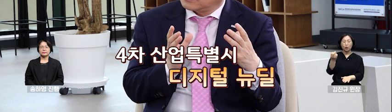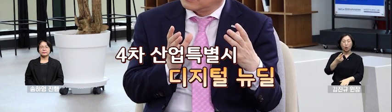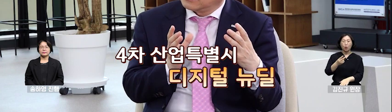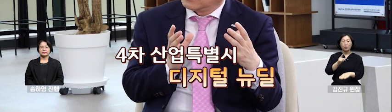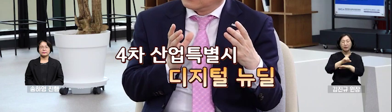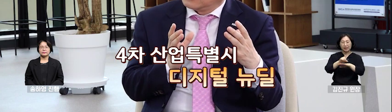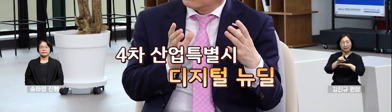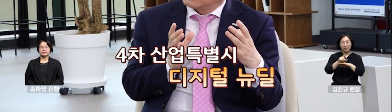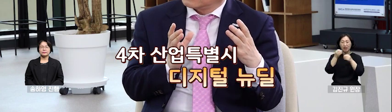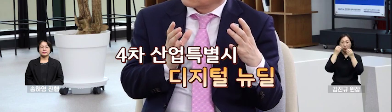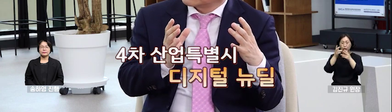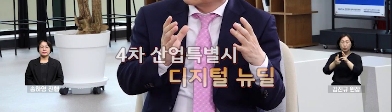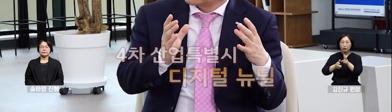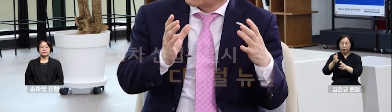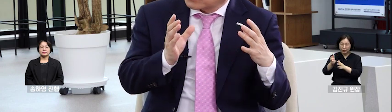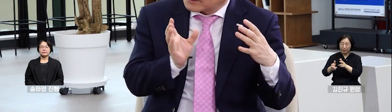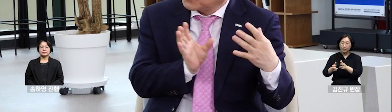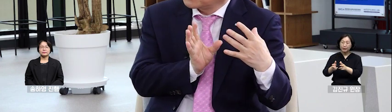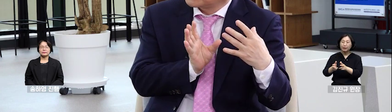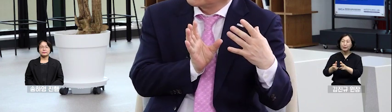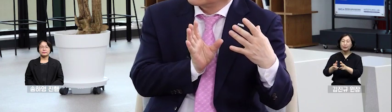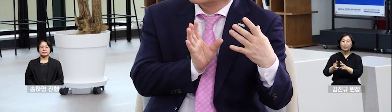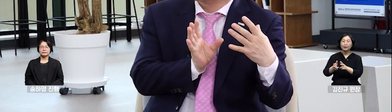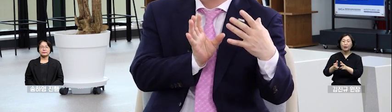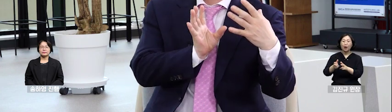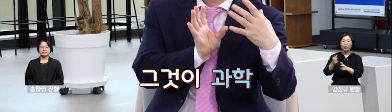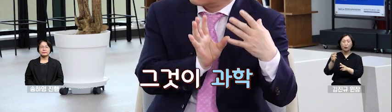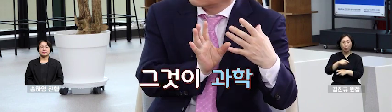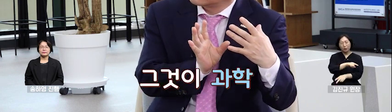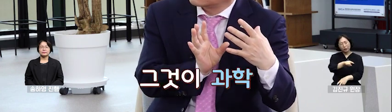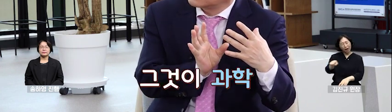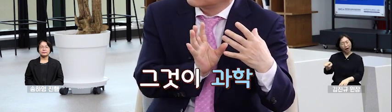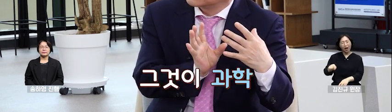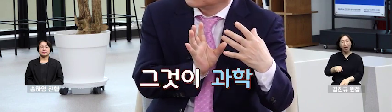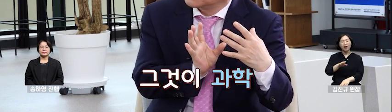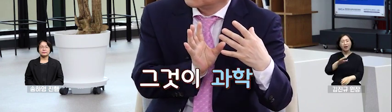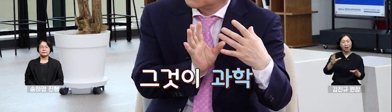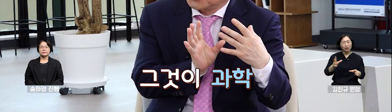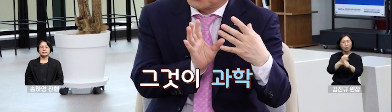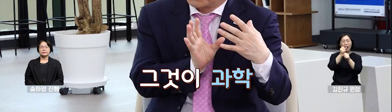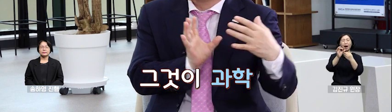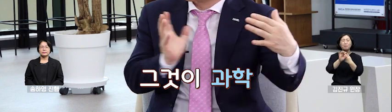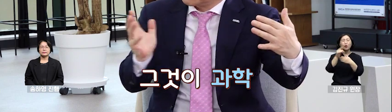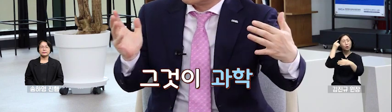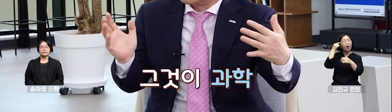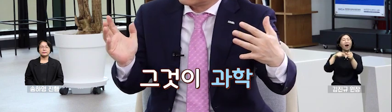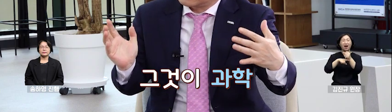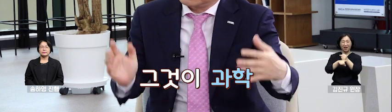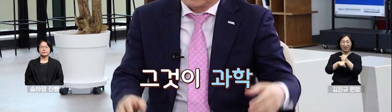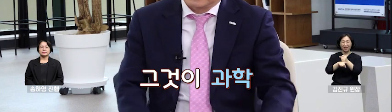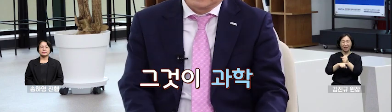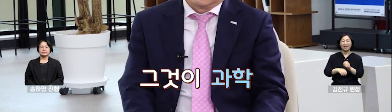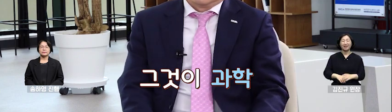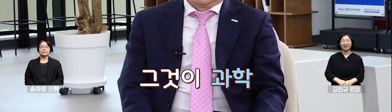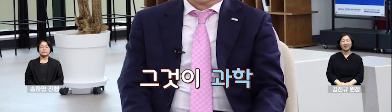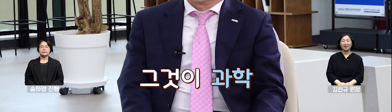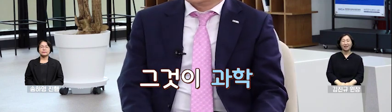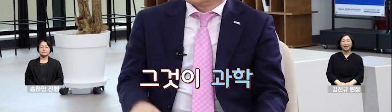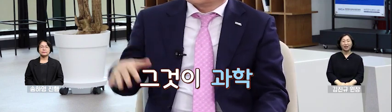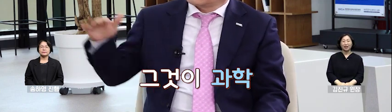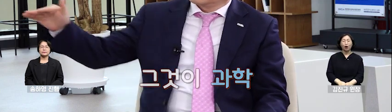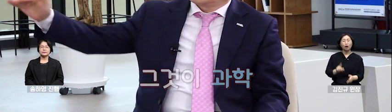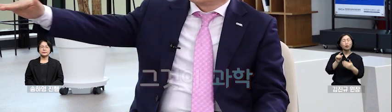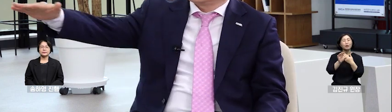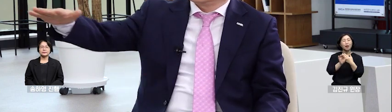디지털 뉴딜 대해 어떻게 또 다른 면으로 보면 그게 바로 과학 이걸 그 포괄적 인거죠 가 아니라는 거죠